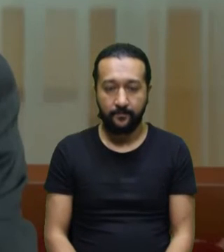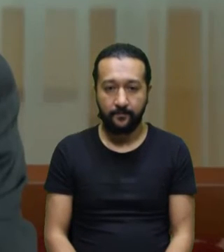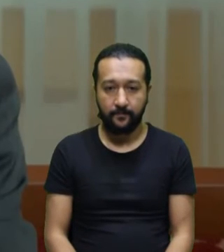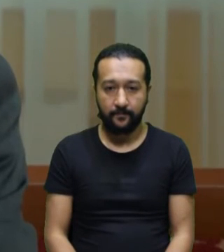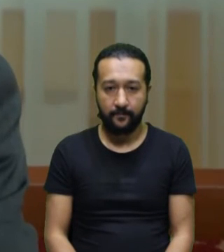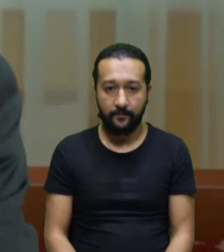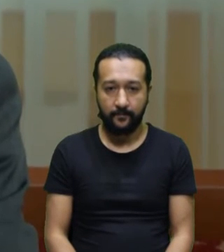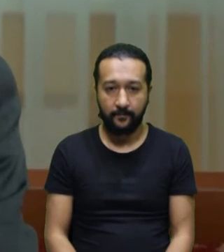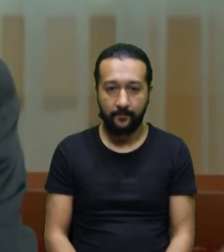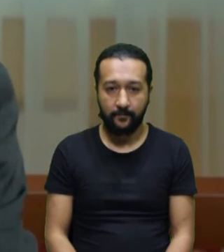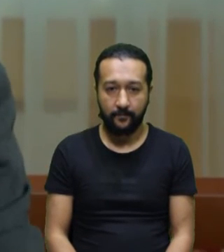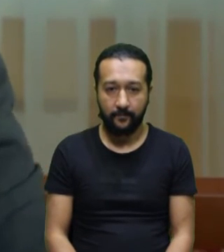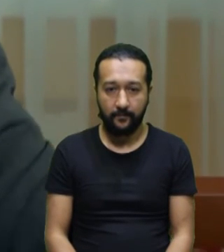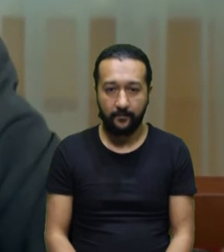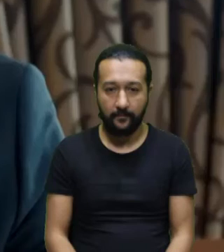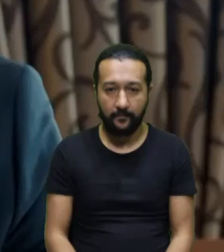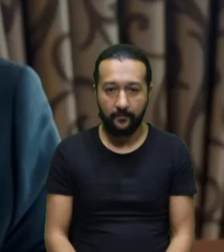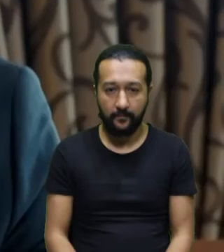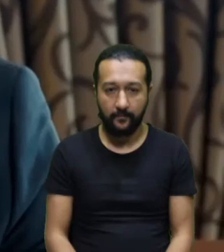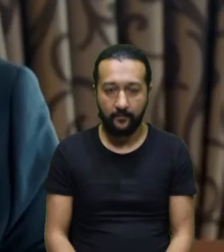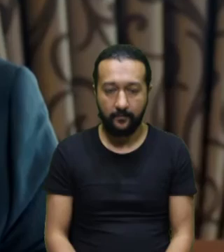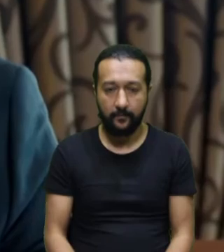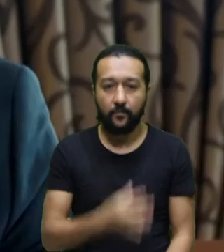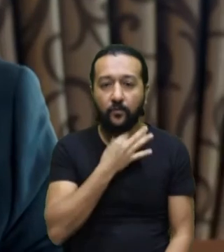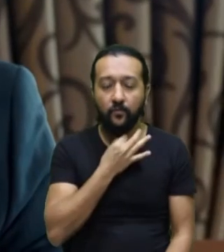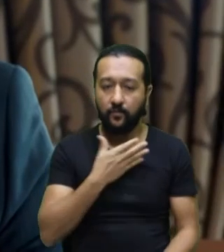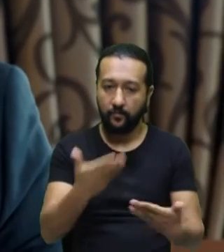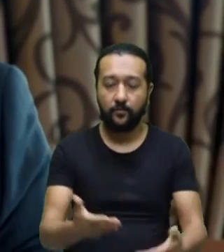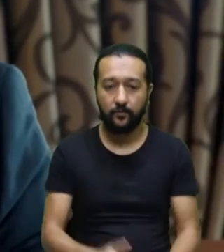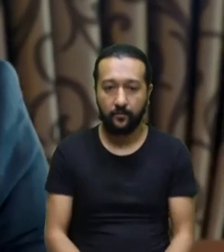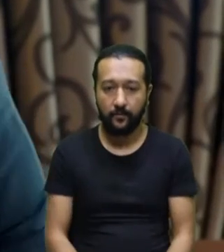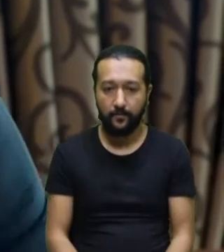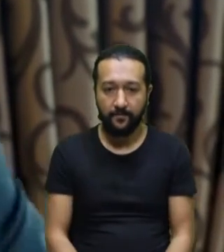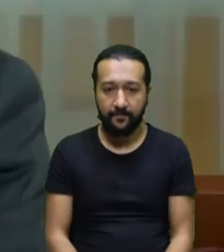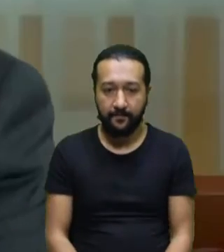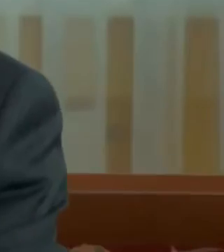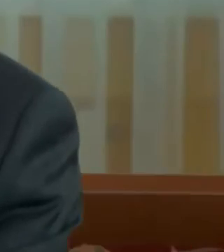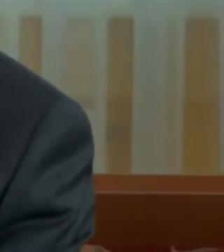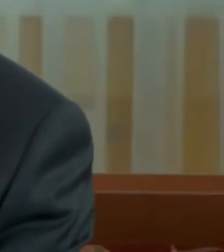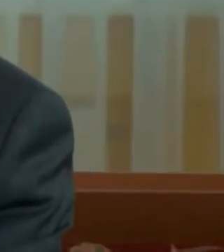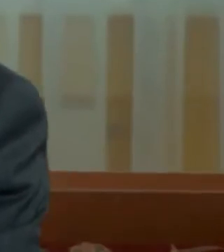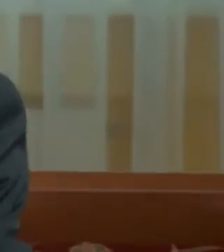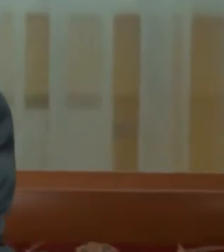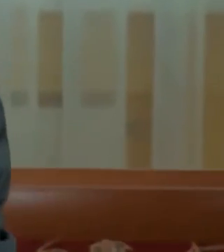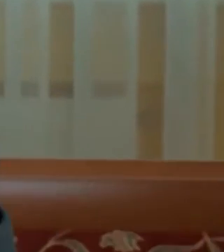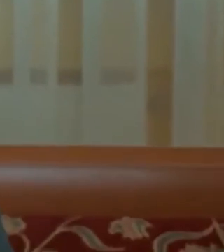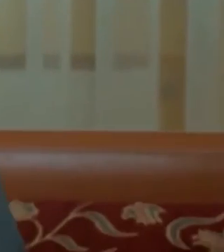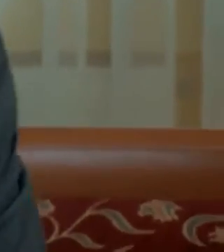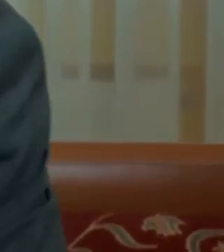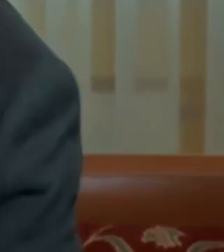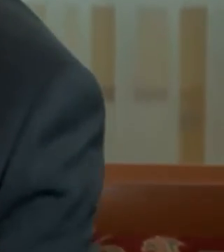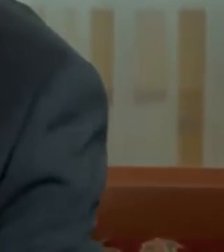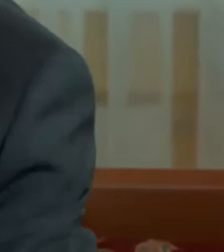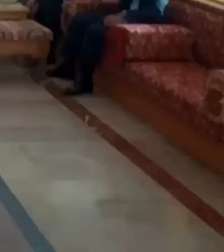Sedirlerin arkasındaki pencerelerde tüller ve fonlu perdeler. Lütfen buyurun. Yaşlı adamın sözüyle iki taraftaki adamlar da